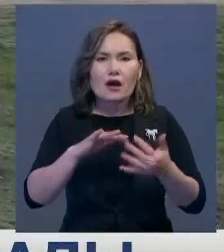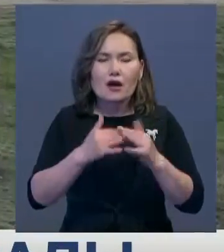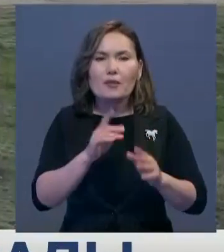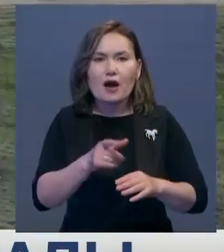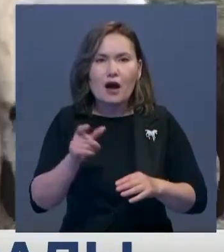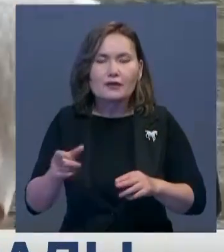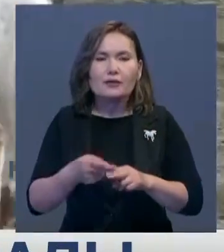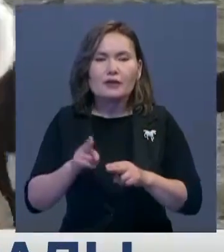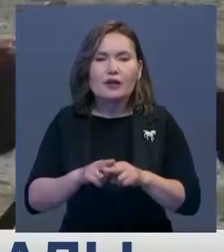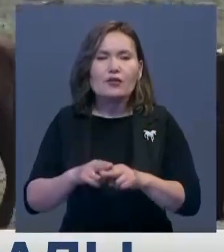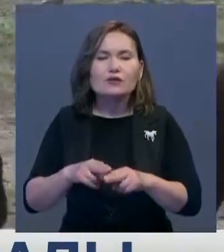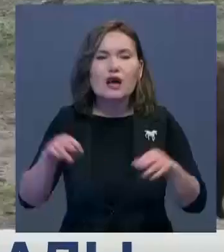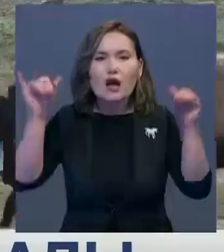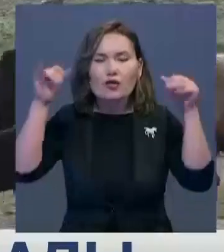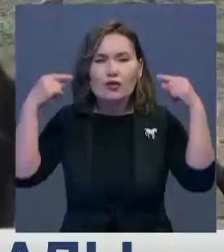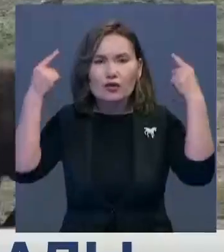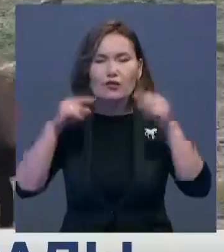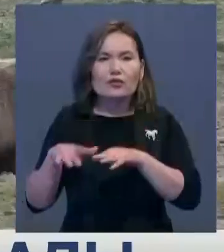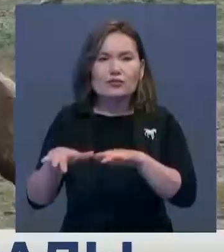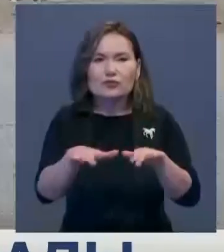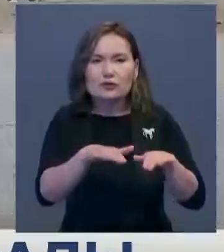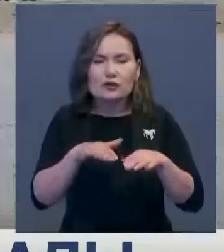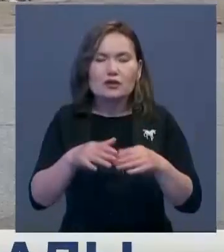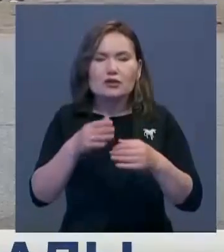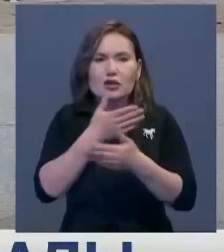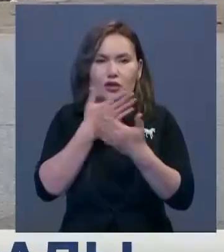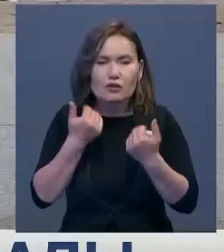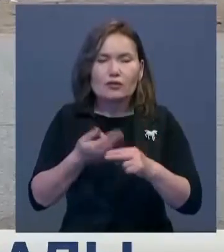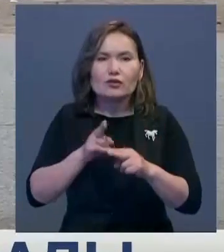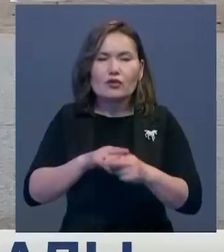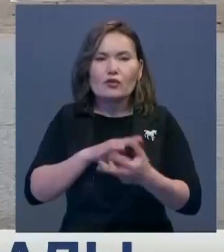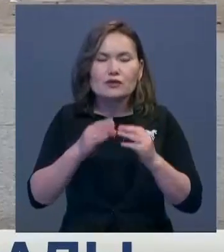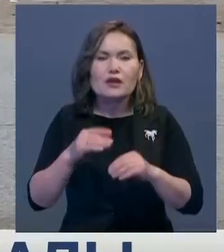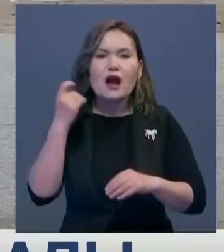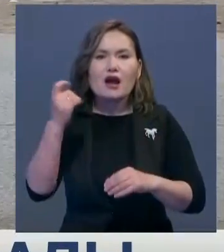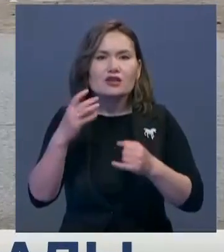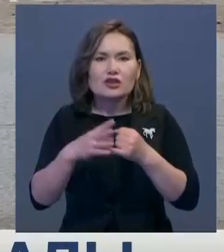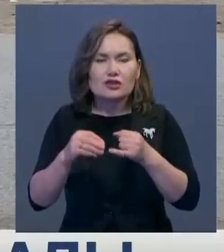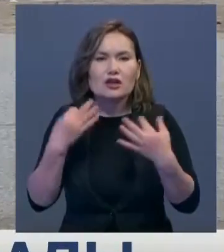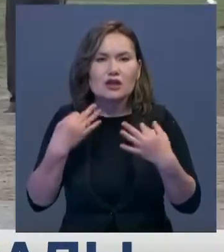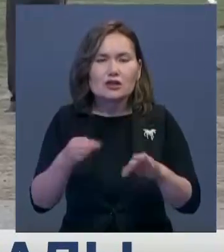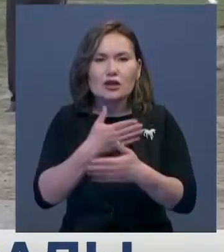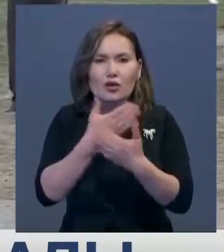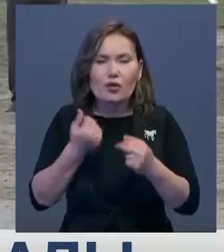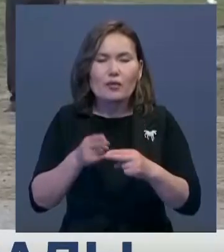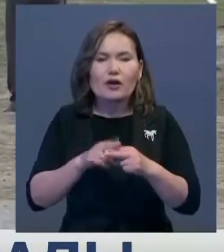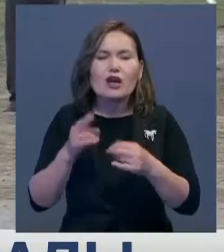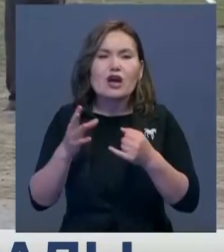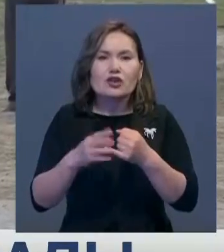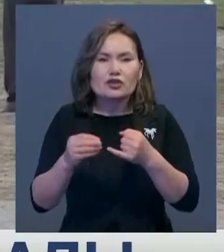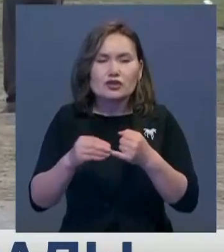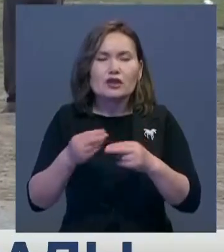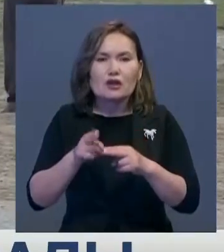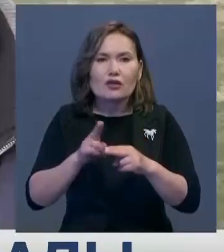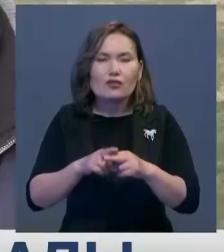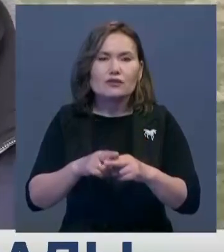асып жайылмай отыр. Себебі жерді жалға алған шаруа қожалықтары жайылымға рұқсат бермейді. Одан қалса өзіне тиесілі жерді қоршап та